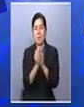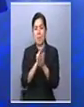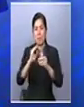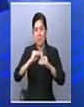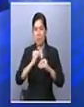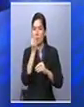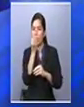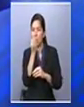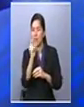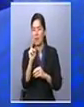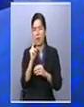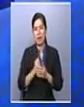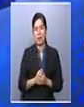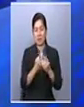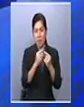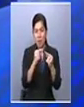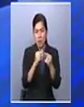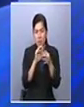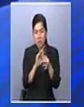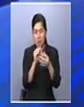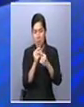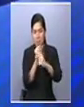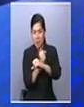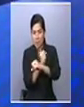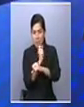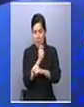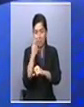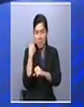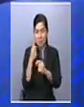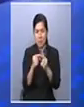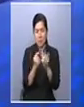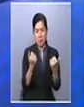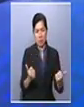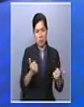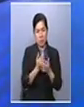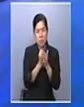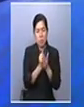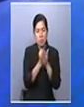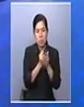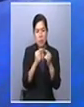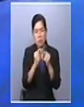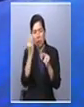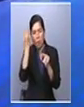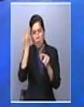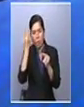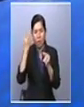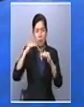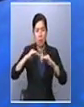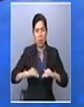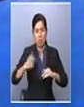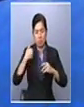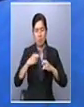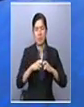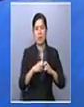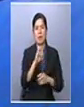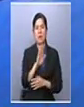เบี้ยเมื่อไรนั้นแต่ว่าตัวเลขการจ้างงานนอกภาคเอกชนนะคะก็พอที่จะช่วยบรรเทาความตึงเครียดในเรื่องของการขึ้นอัตราดอกเบี้ยไปได้